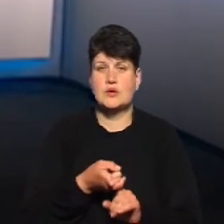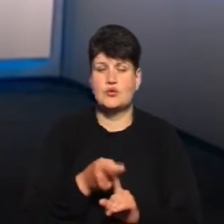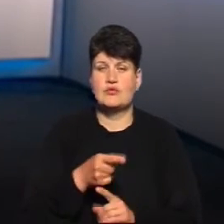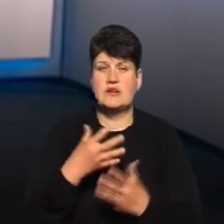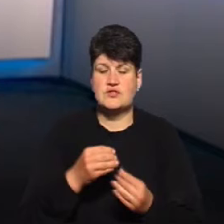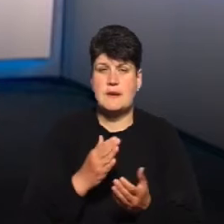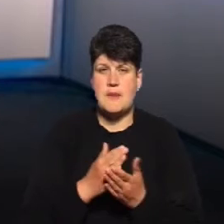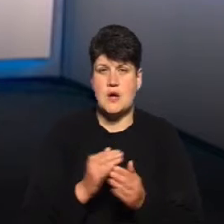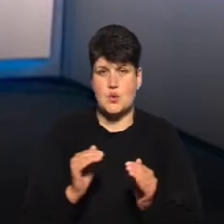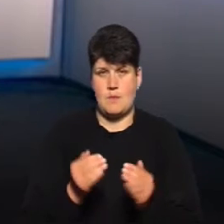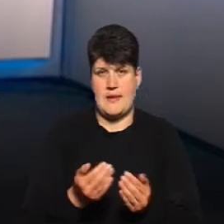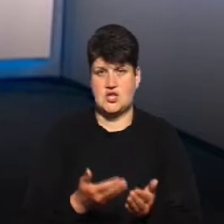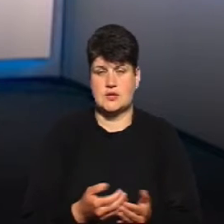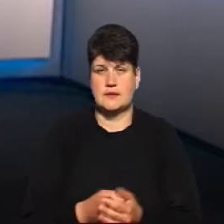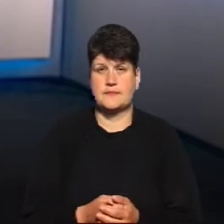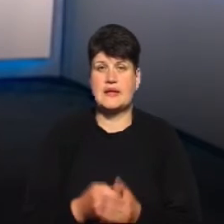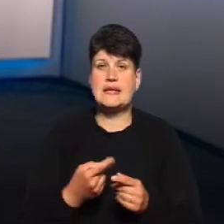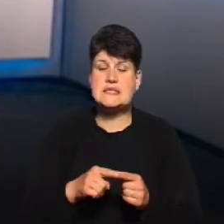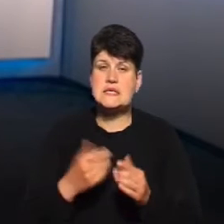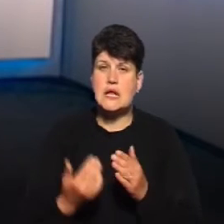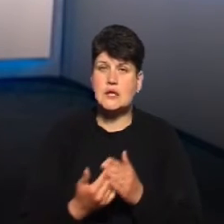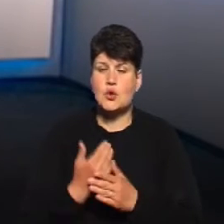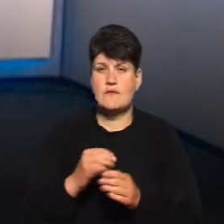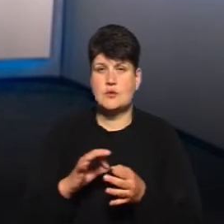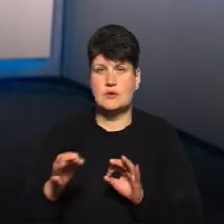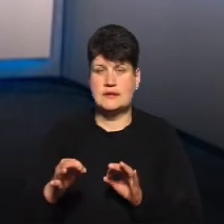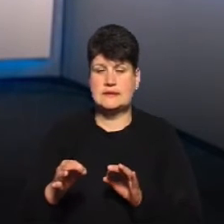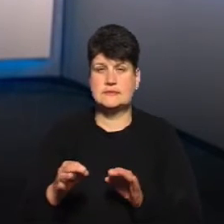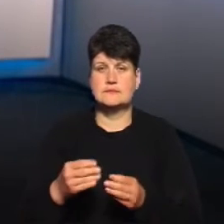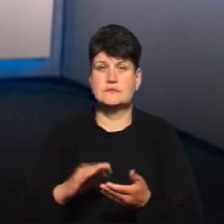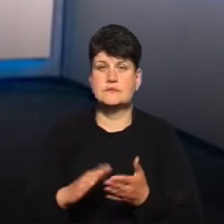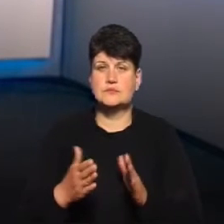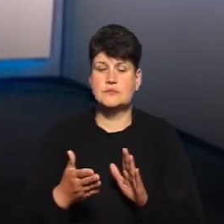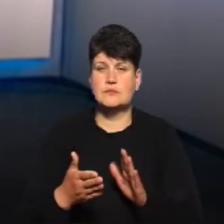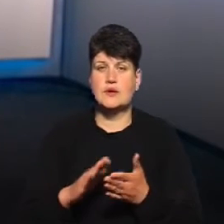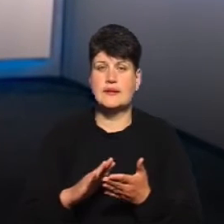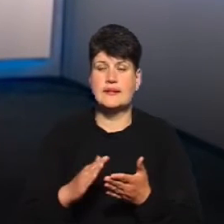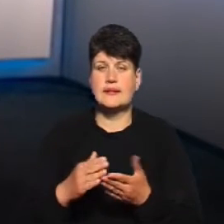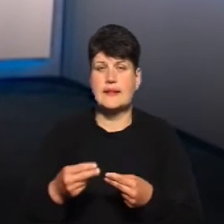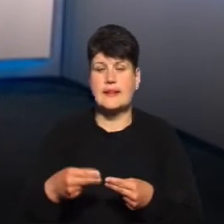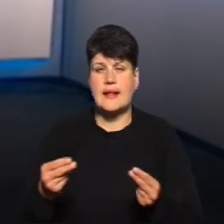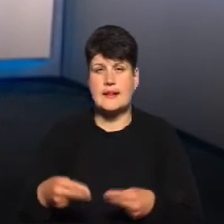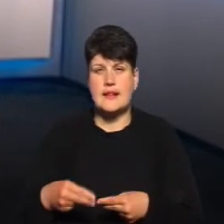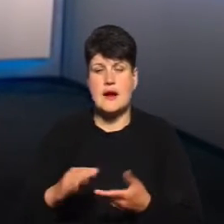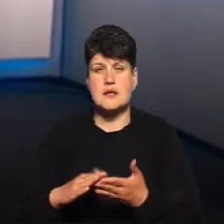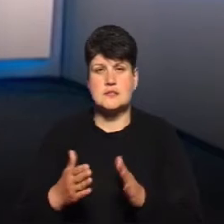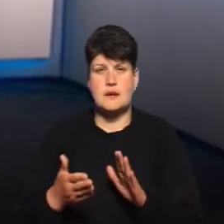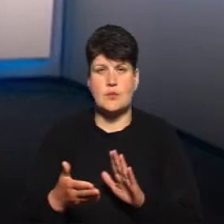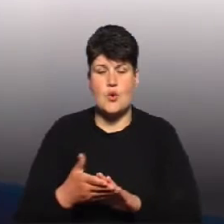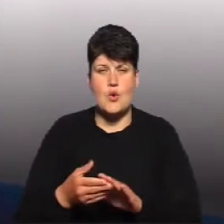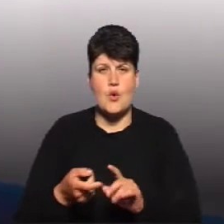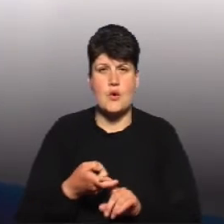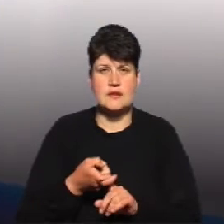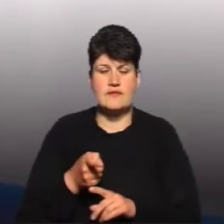Ага, так? Це, до речі, таке нове словосполучення декларація про контакти. Так, це коли чиновник, якщо десь здибався з таким олігархом, то він має